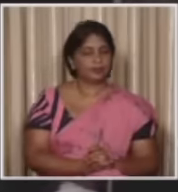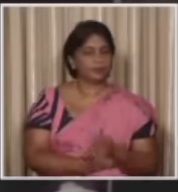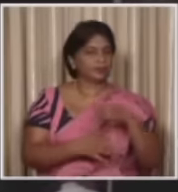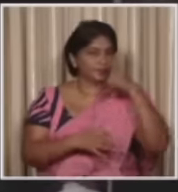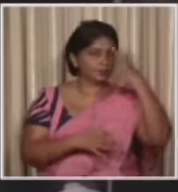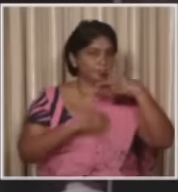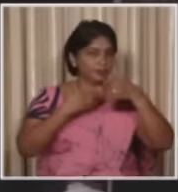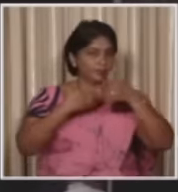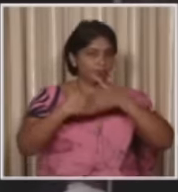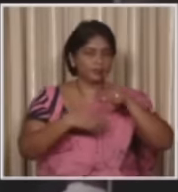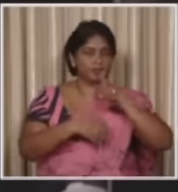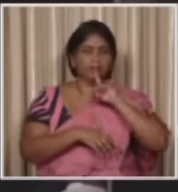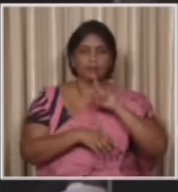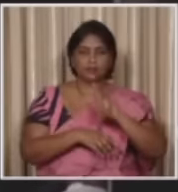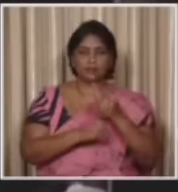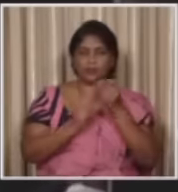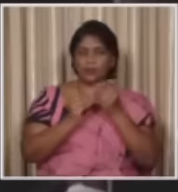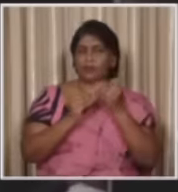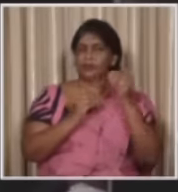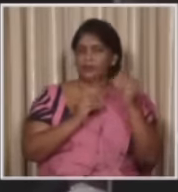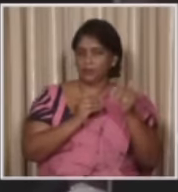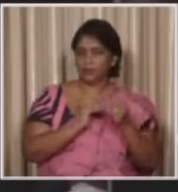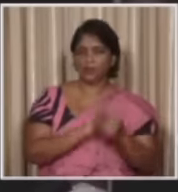සඳහන් කරනවා ඊට පොඩ්ඩක් මත්තෙන්